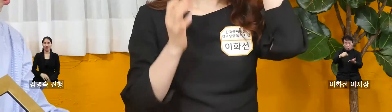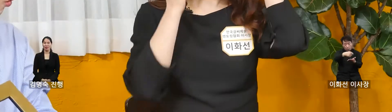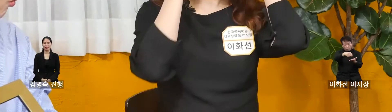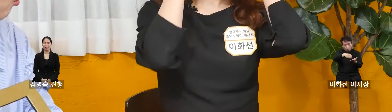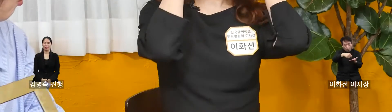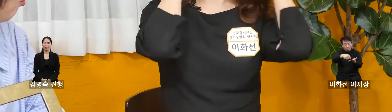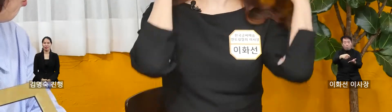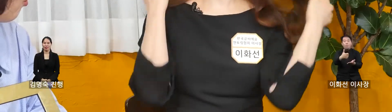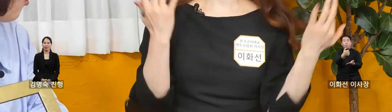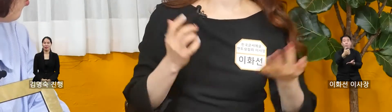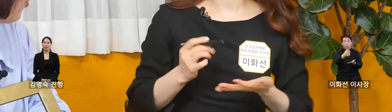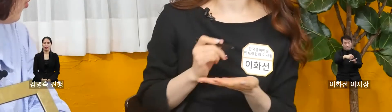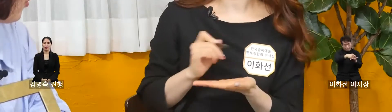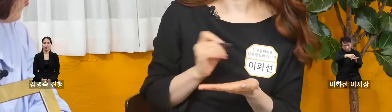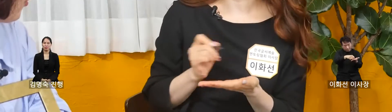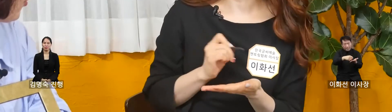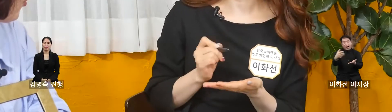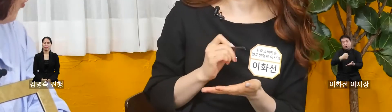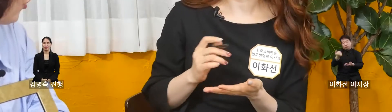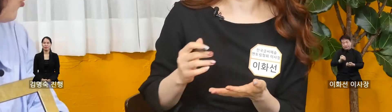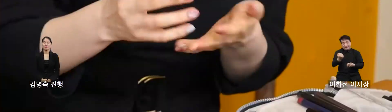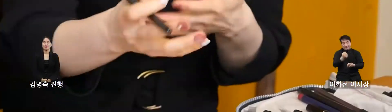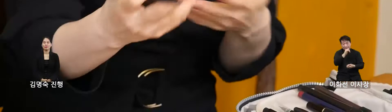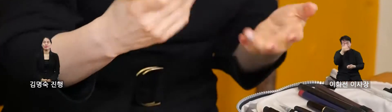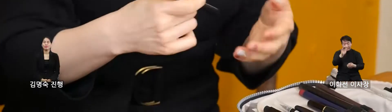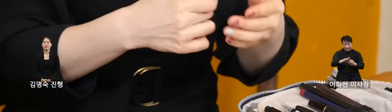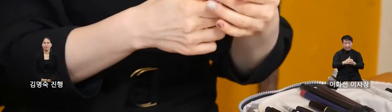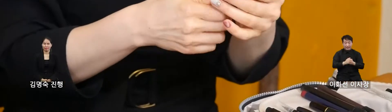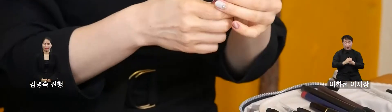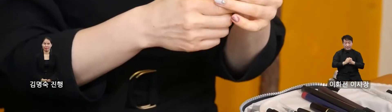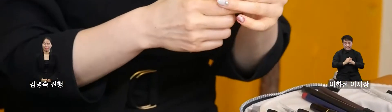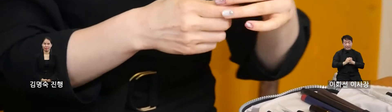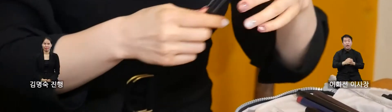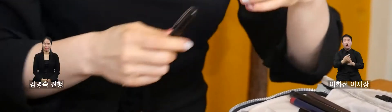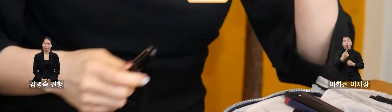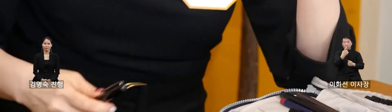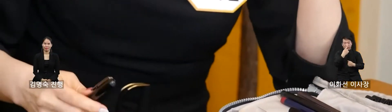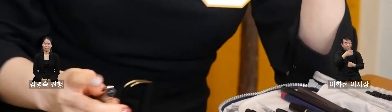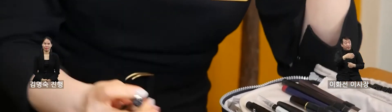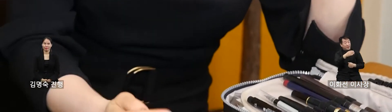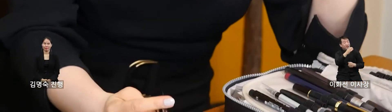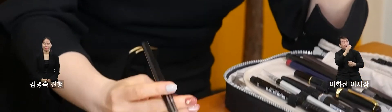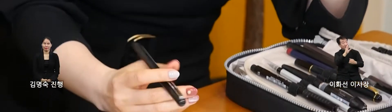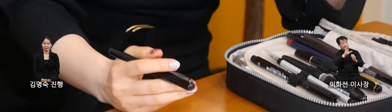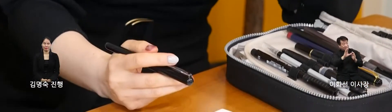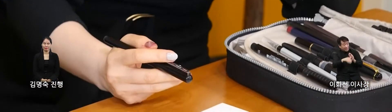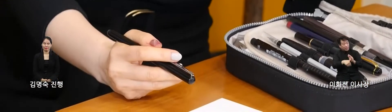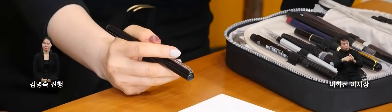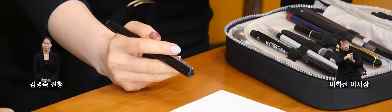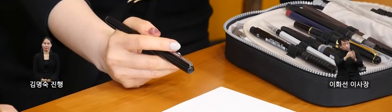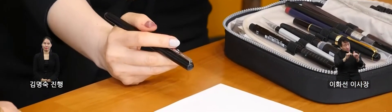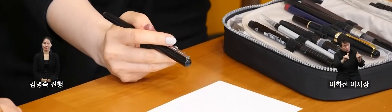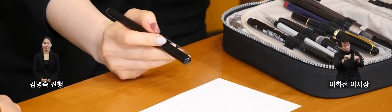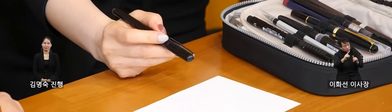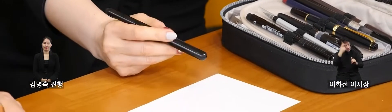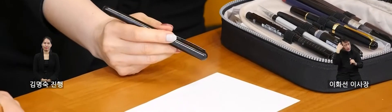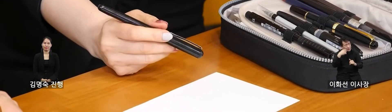예, 이거를 이제 백에 가지고 다니면서 이제 차 한잔 마시면서 아, 이분에게서 뭔가 필이